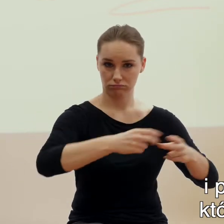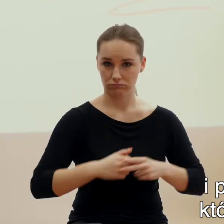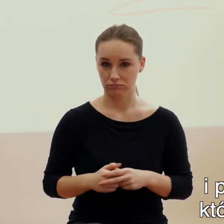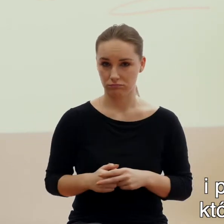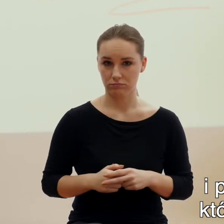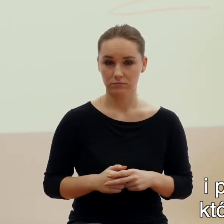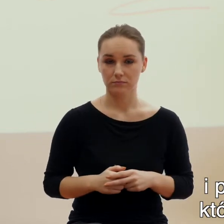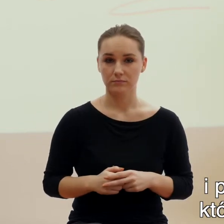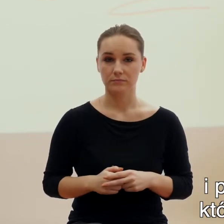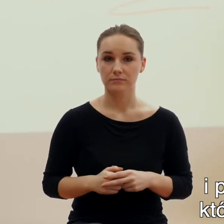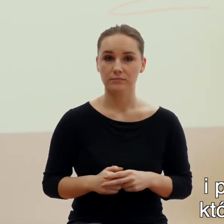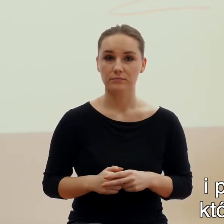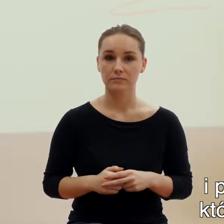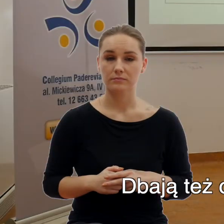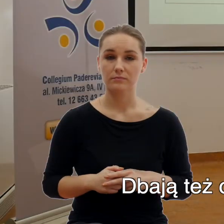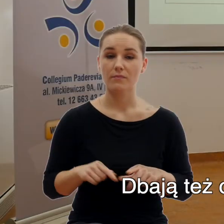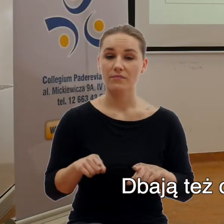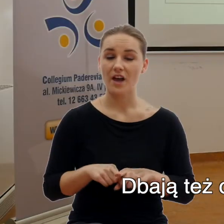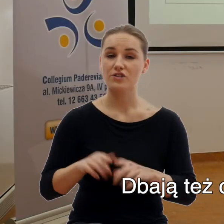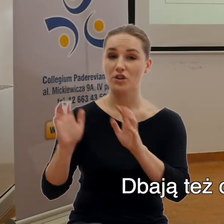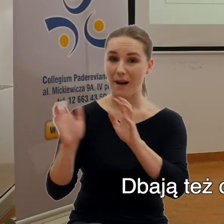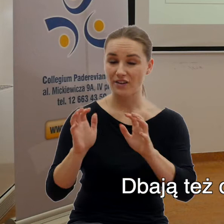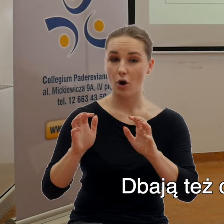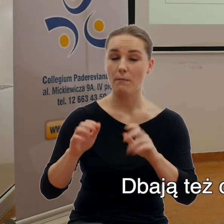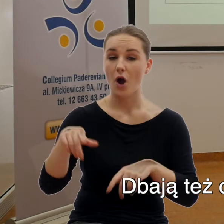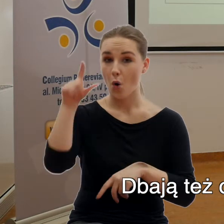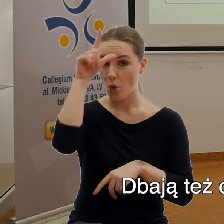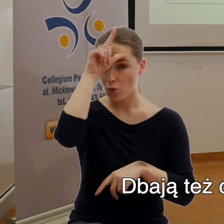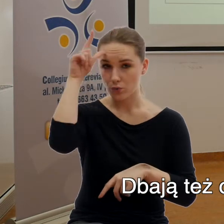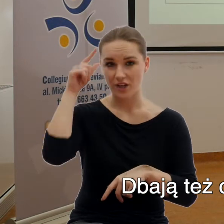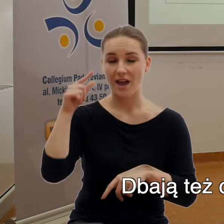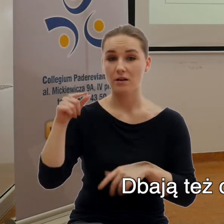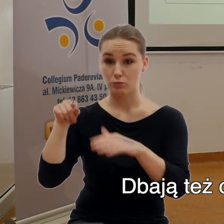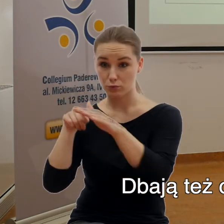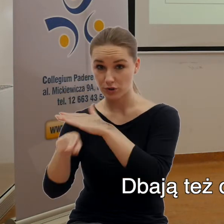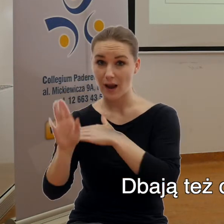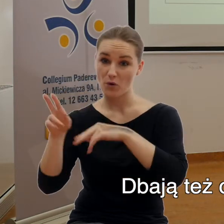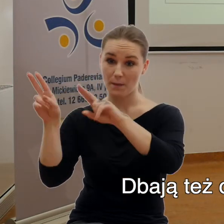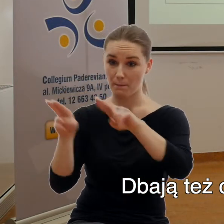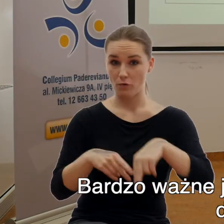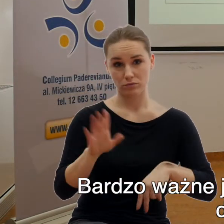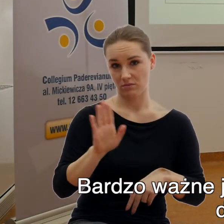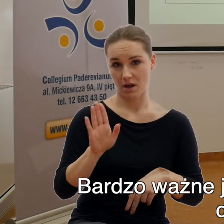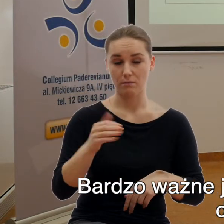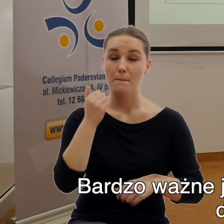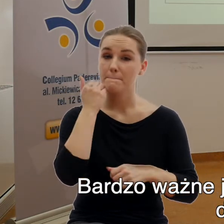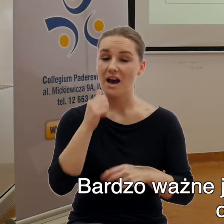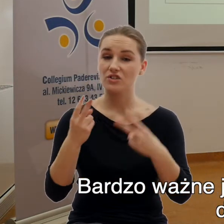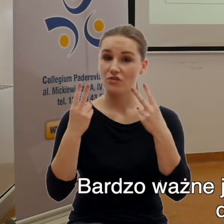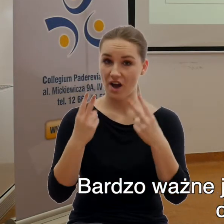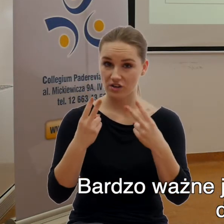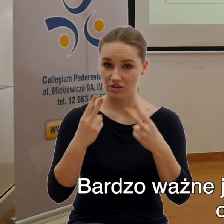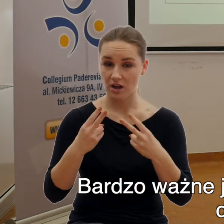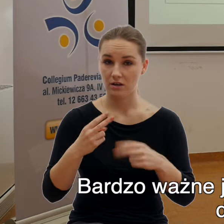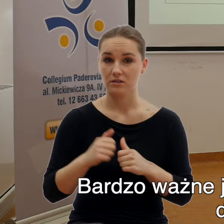tej osobie. Dbają też o to, żeby ludzie nie wracali do budynku przed zakończeniem akcji. Bardzo ważne jest to, żeby